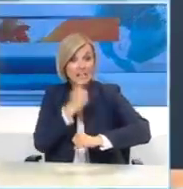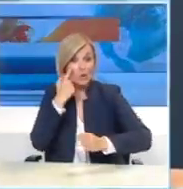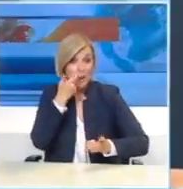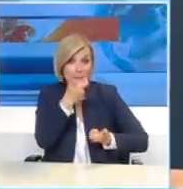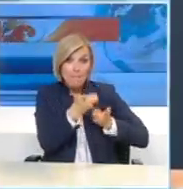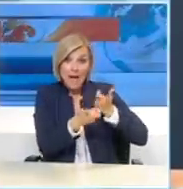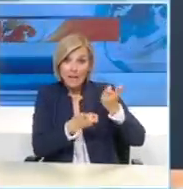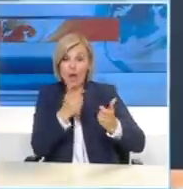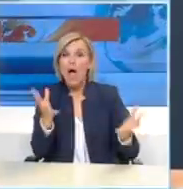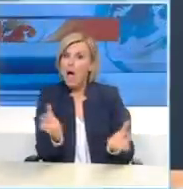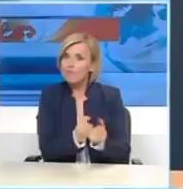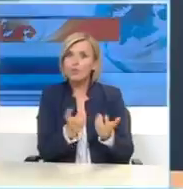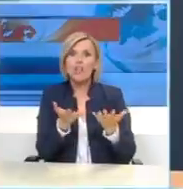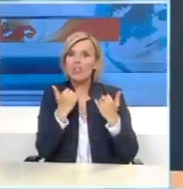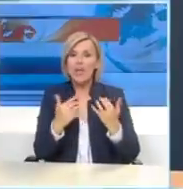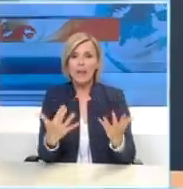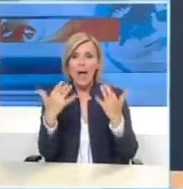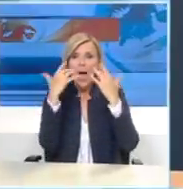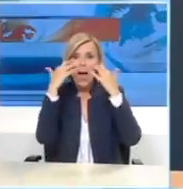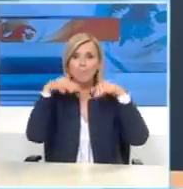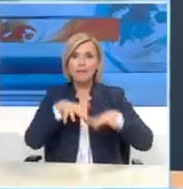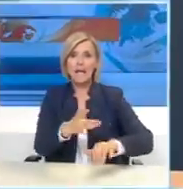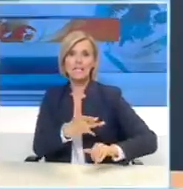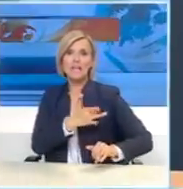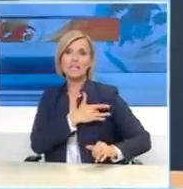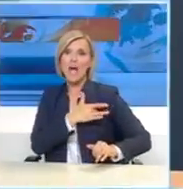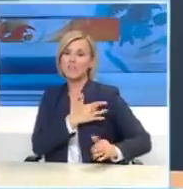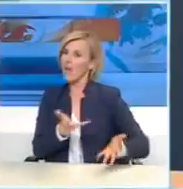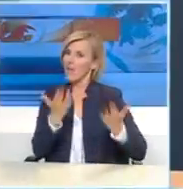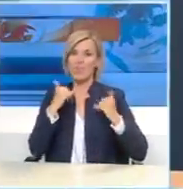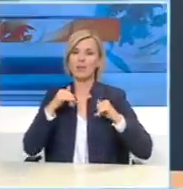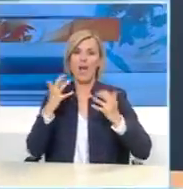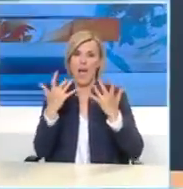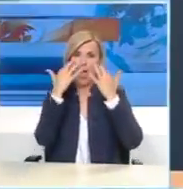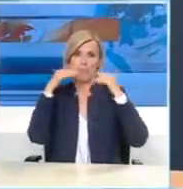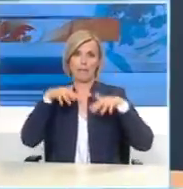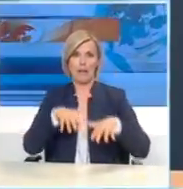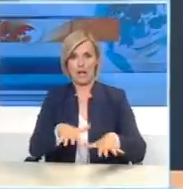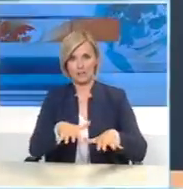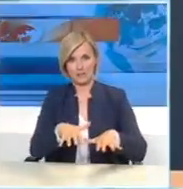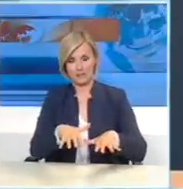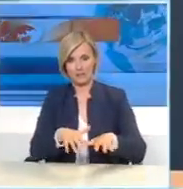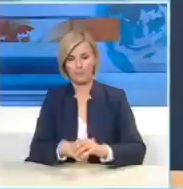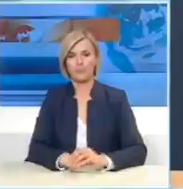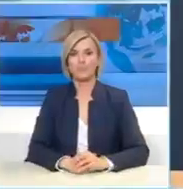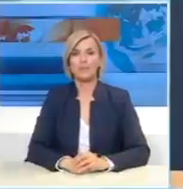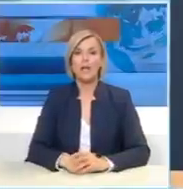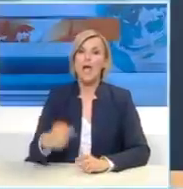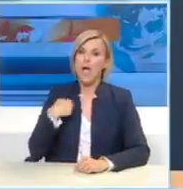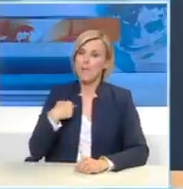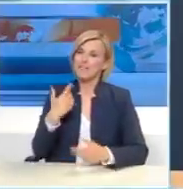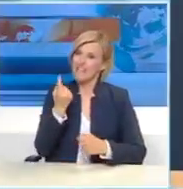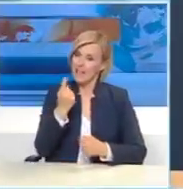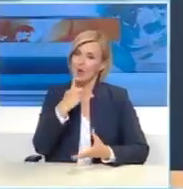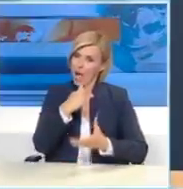επιπλοκές καρδιοτοξικότητα. Όσον αφορά το θέμα της αποτελεσματικότητας, θα δούμε προσεκτικά τα δικά μας δεδομένα, αλλά μας λείπει και εμάς η ομάδα ελέγχου